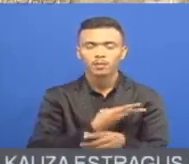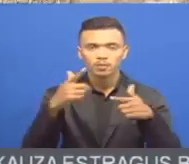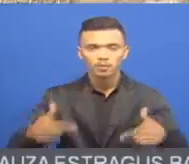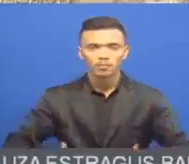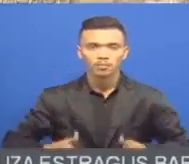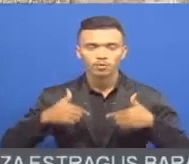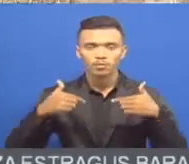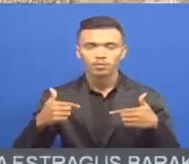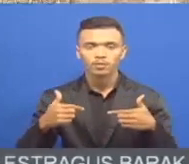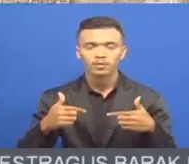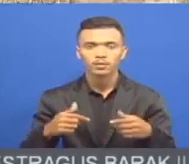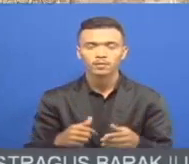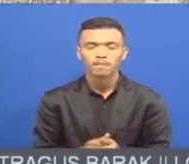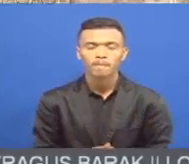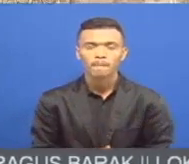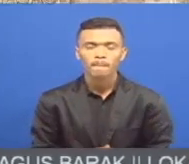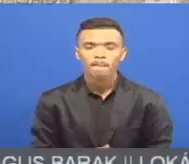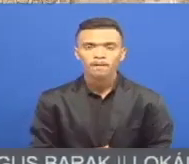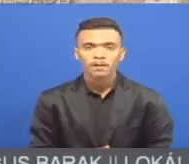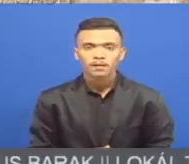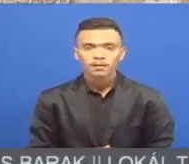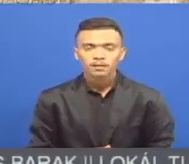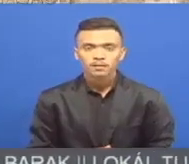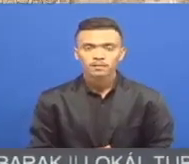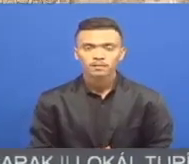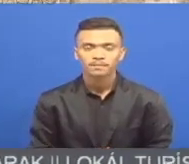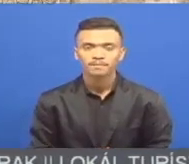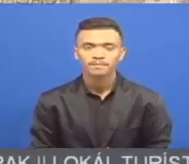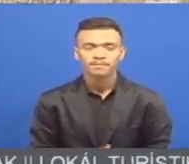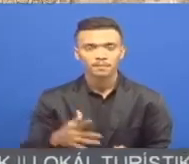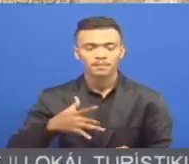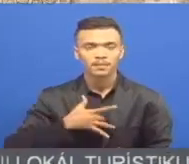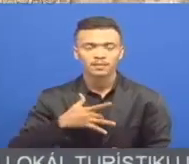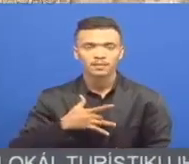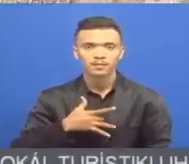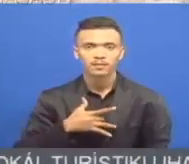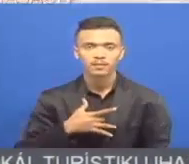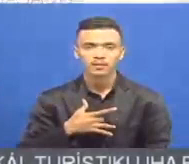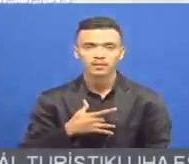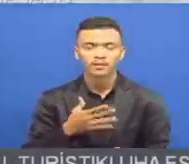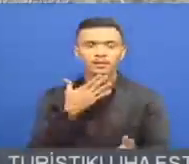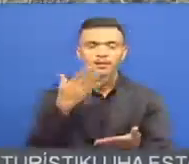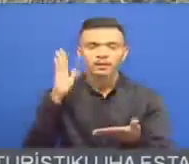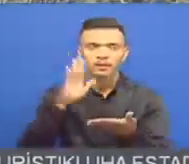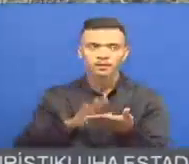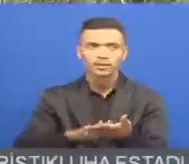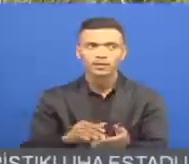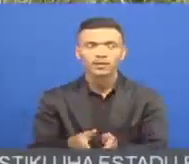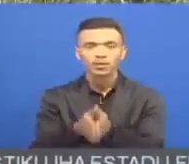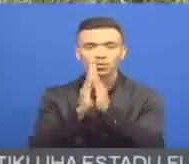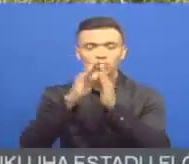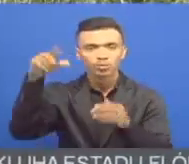be extra ba Morris amia be gulari renaba ne amisinti ba la city pass au atu